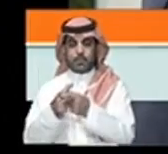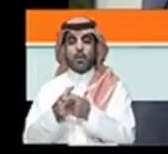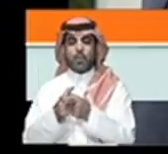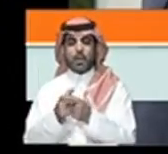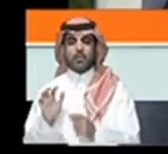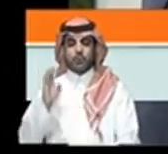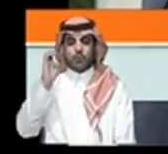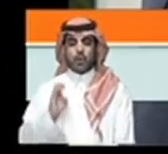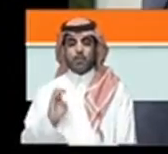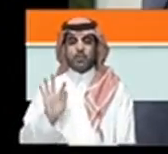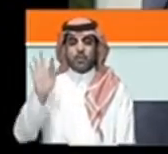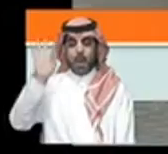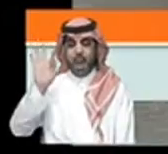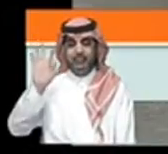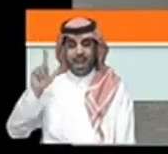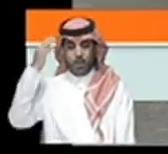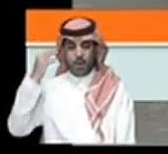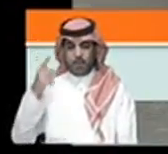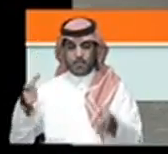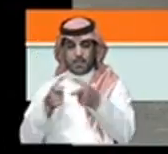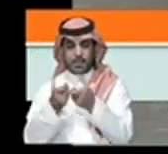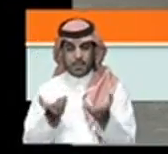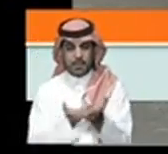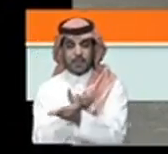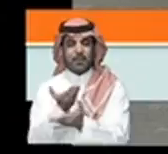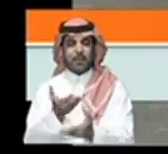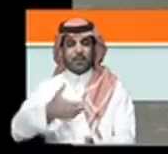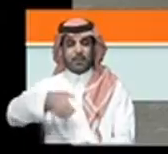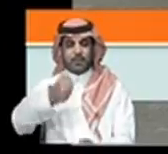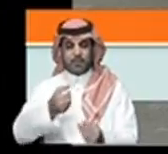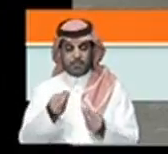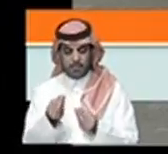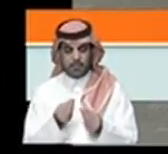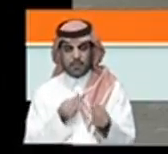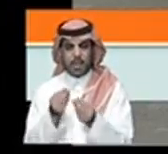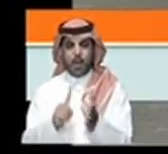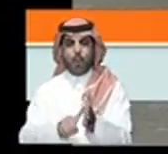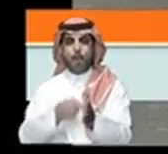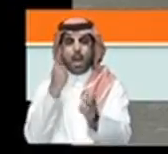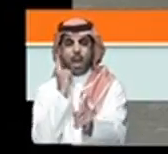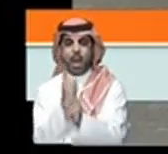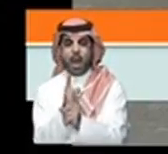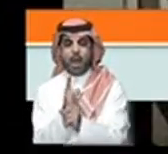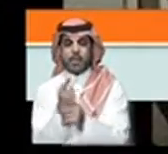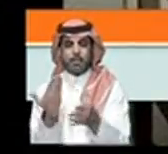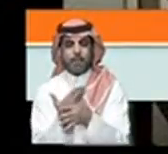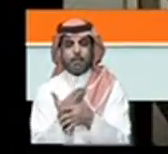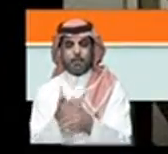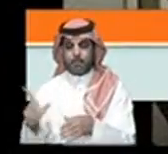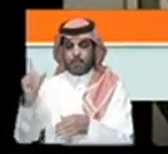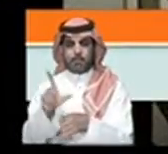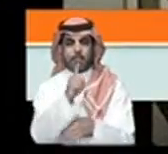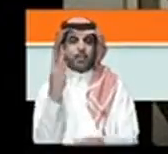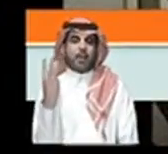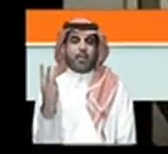الكوري الجنوبي من شان في حوار قصير ليصبح ذلك اول لقاء على الاطلاق يجمع الزعماء الثلاثه